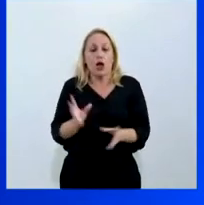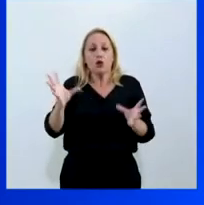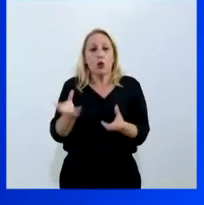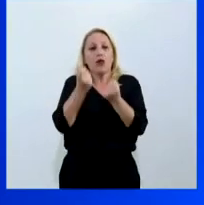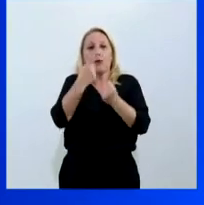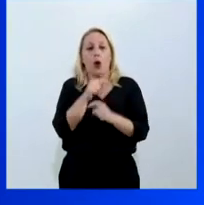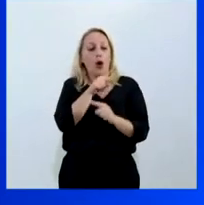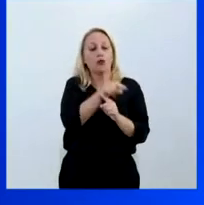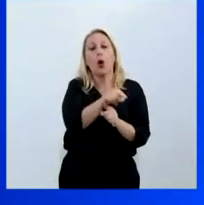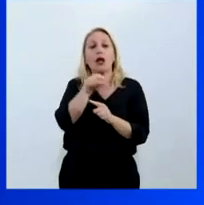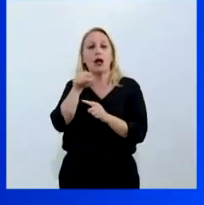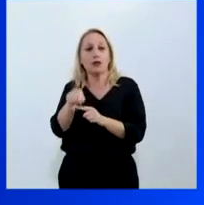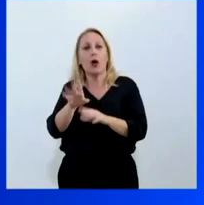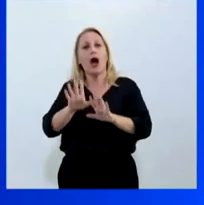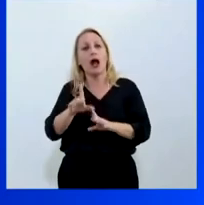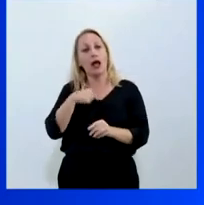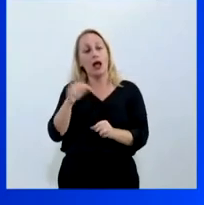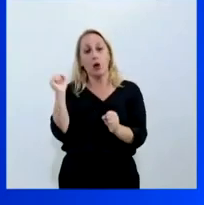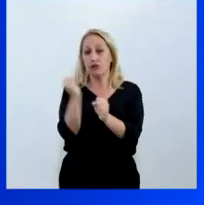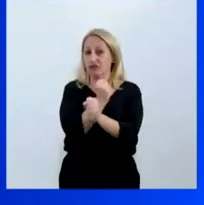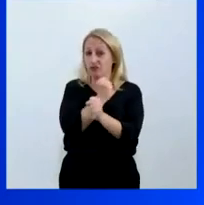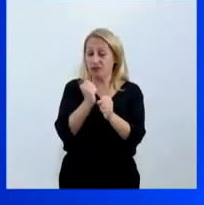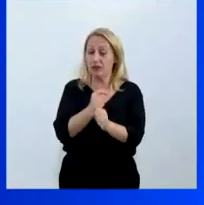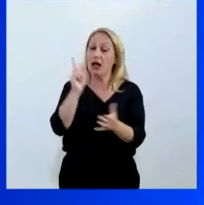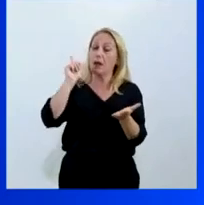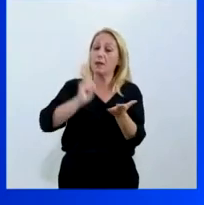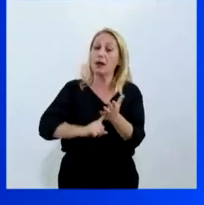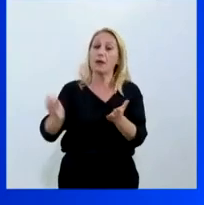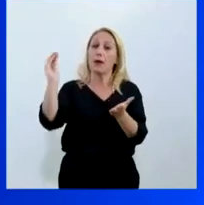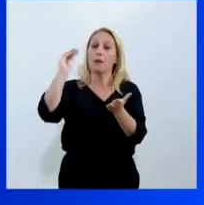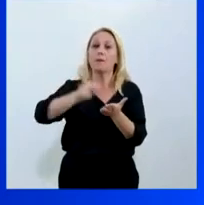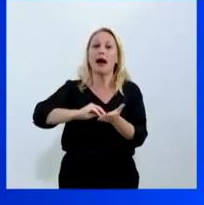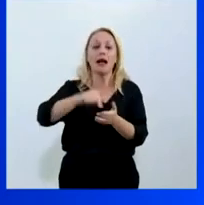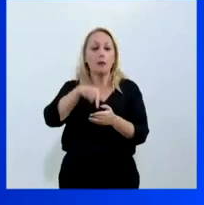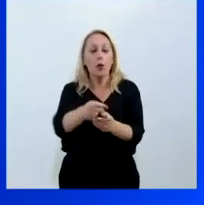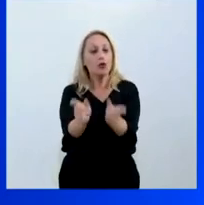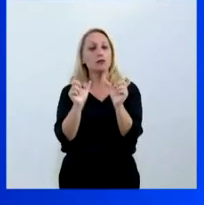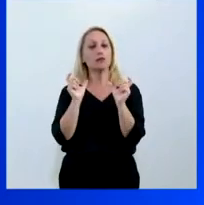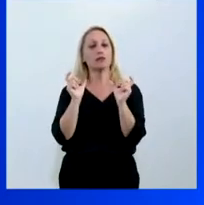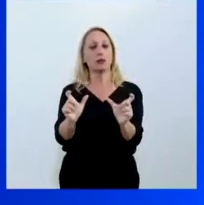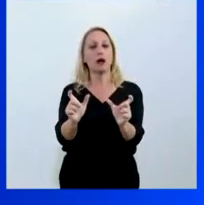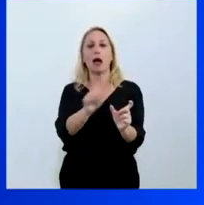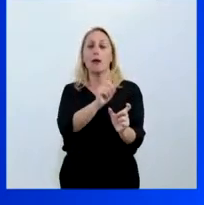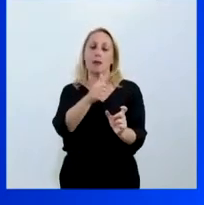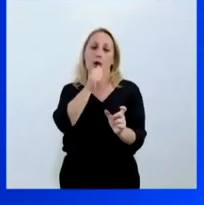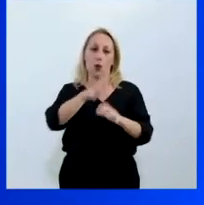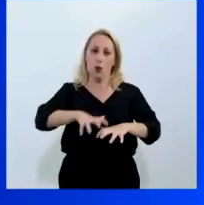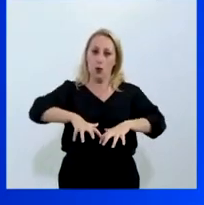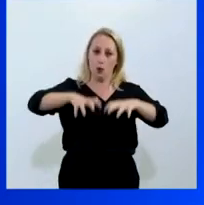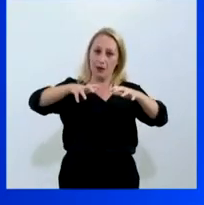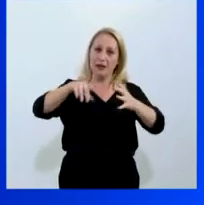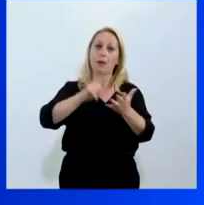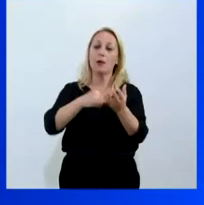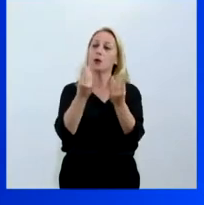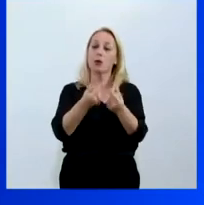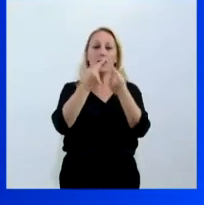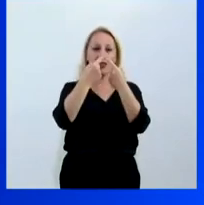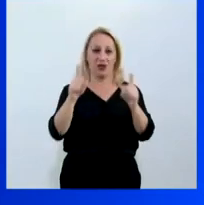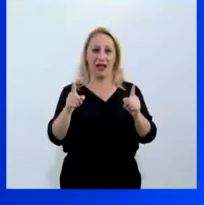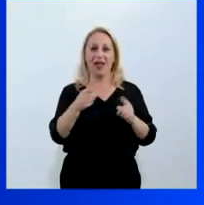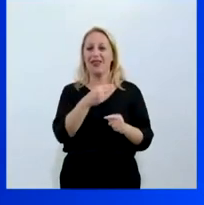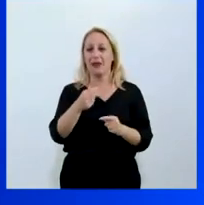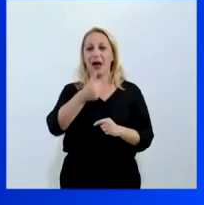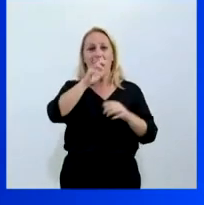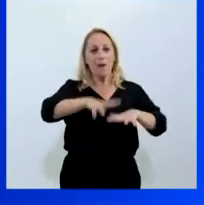γι' αυτό και επιμένω τόσο πολύ, στην ανάγκη να ξαναδούμε την αντιπλημμυρική θωράκιση μέσα από μια τελείως διαφορετική ματιά. Δεν είναι μόνο θέμα διαχείρισης